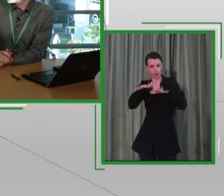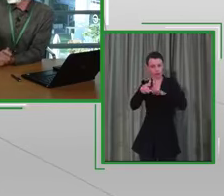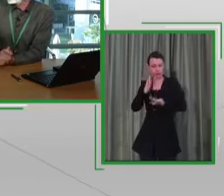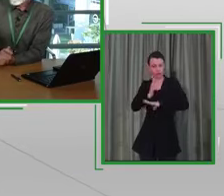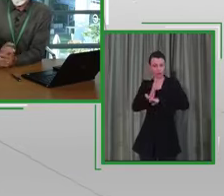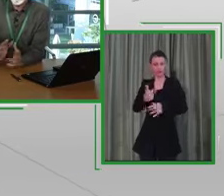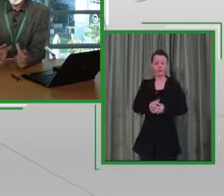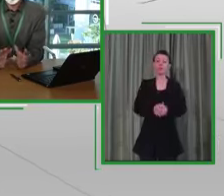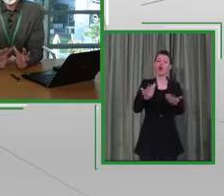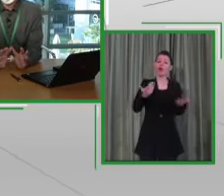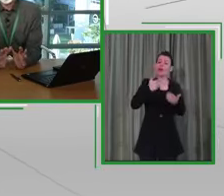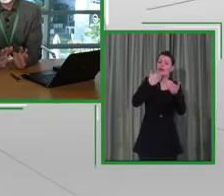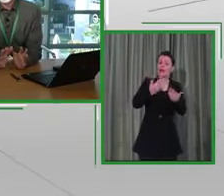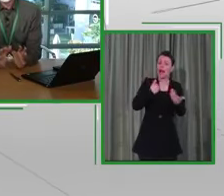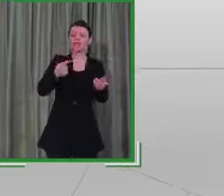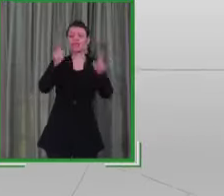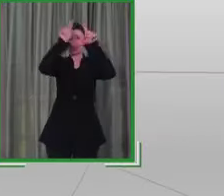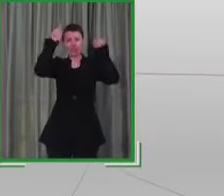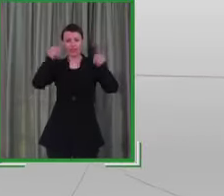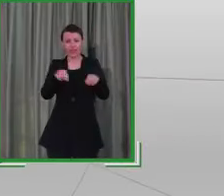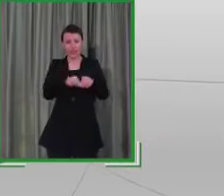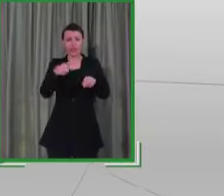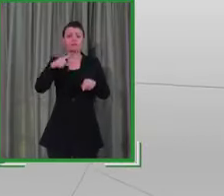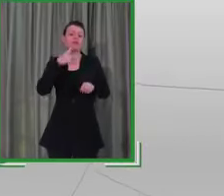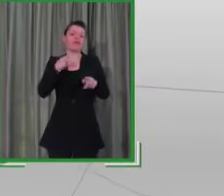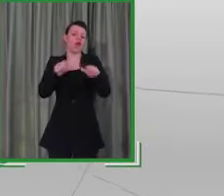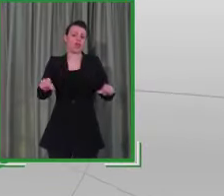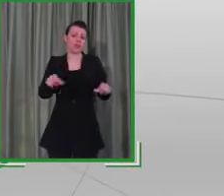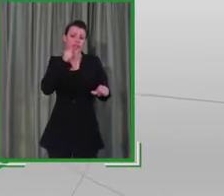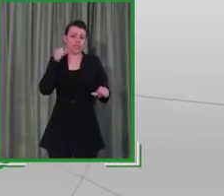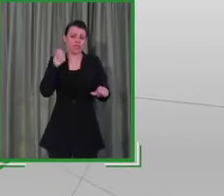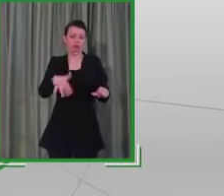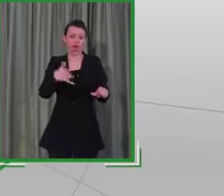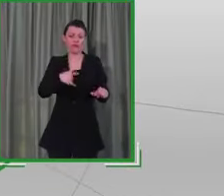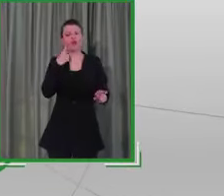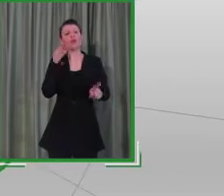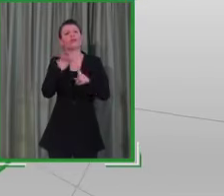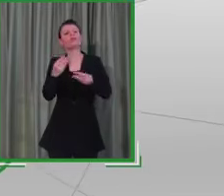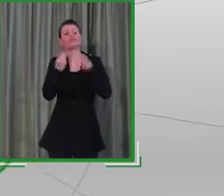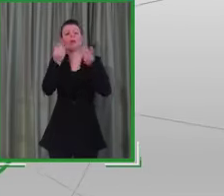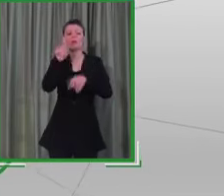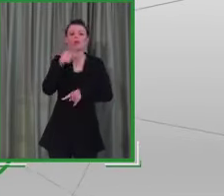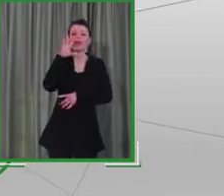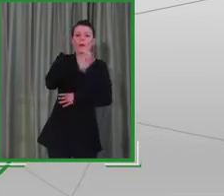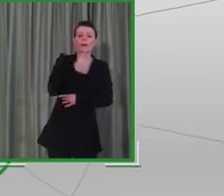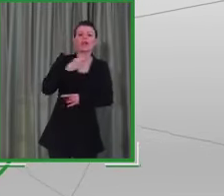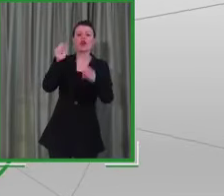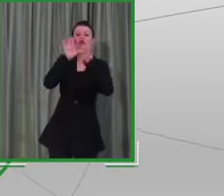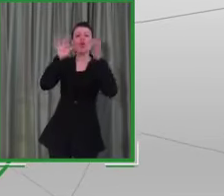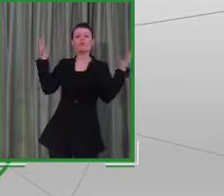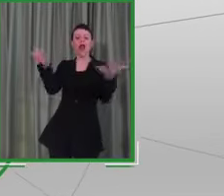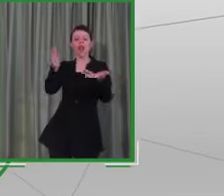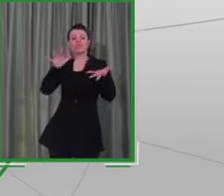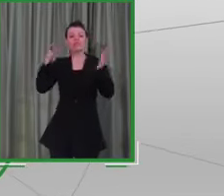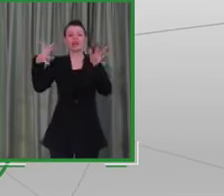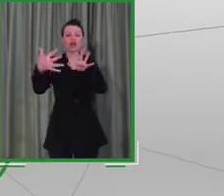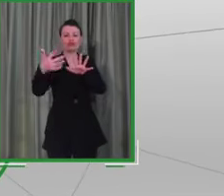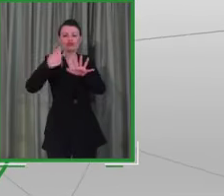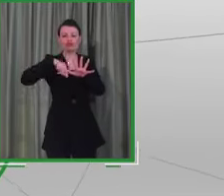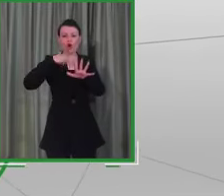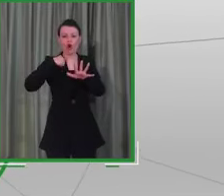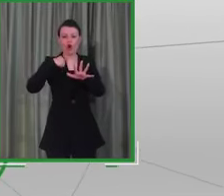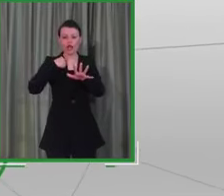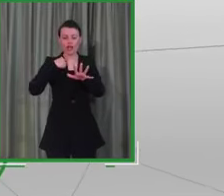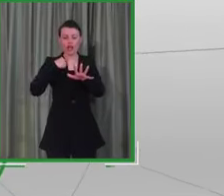alla fondamentale anche per capire che la globalizzazione purtroppo ci ha esposto anche a uno